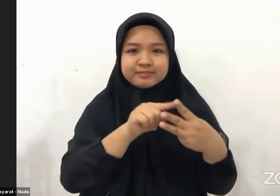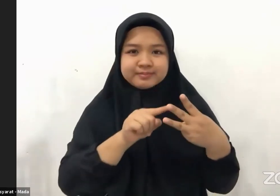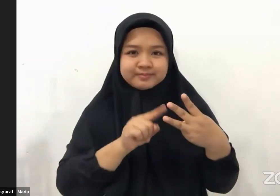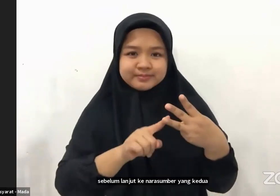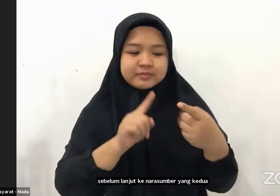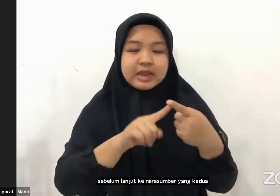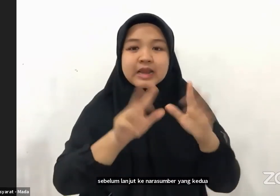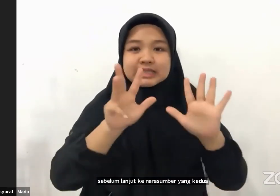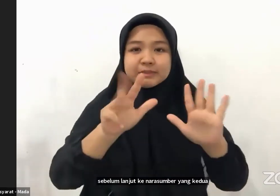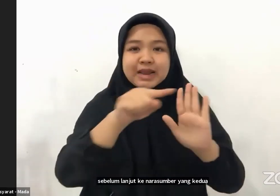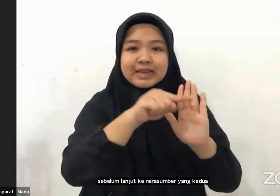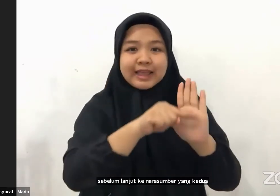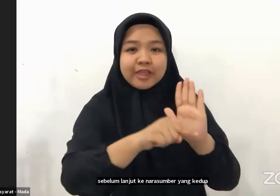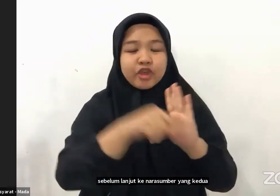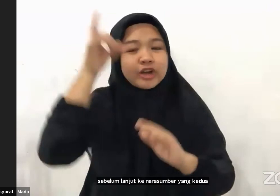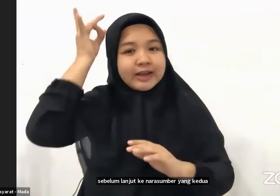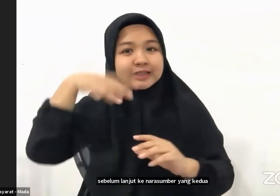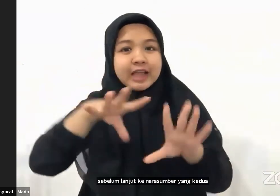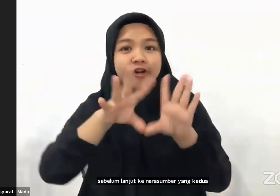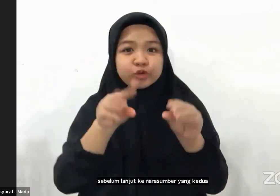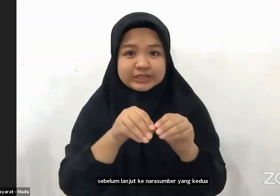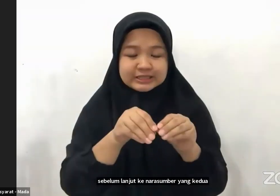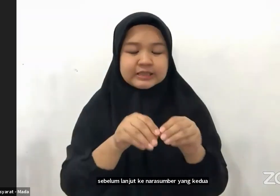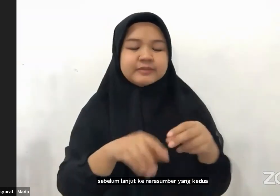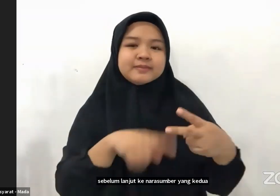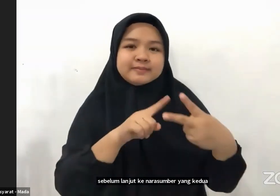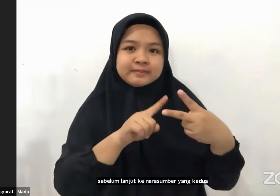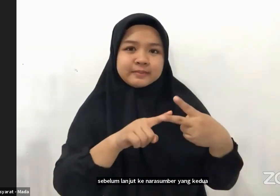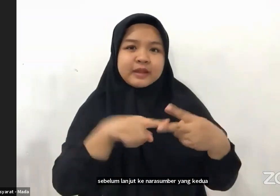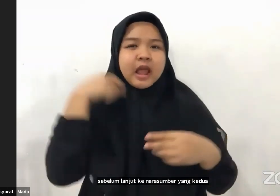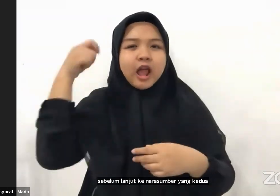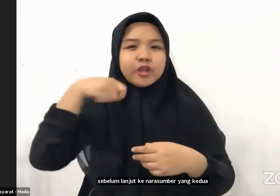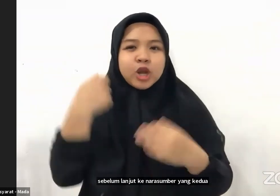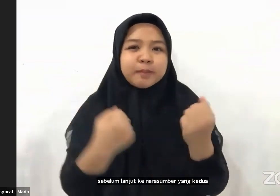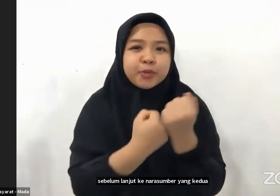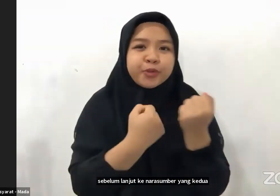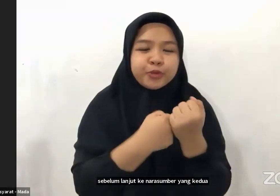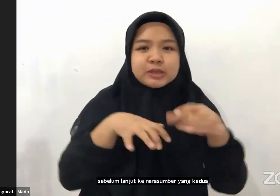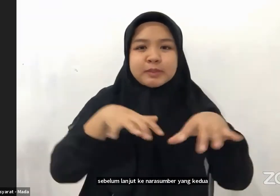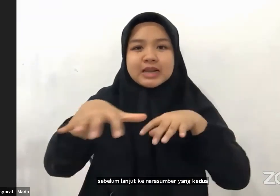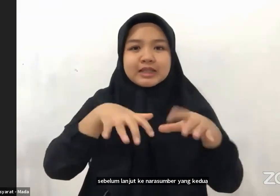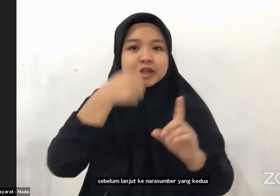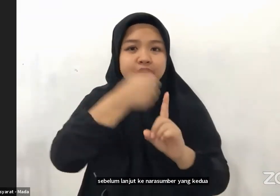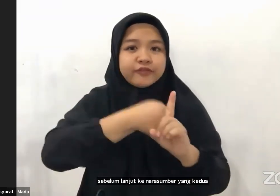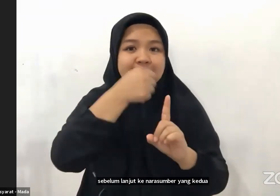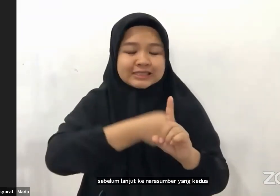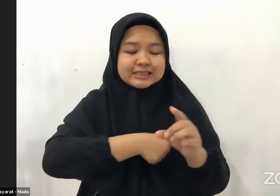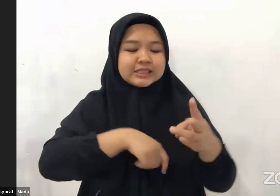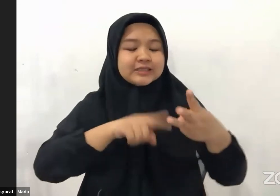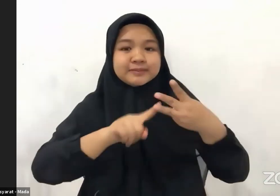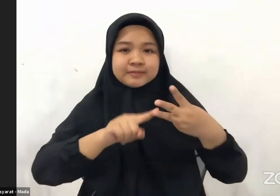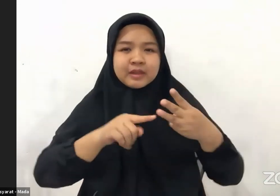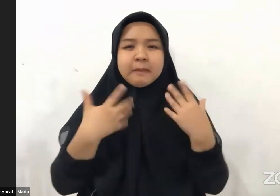9 indikator desa inklusi, kemudian yang kedua adalah aktor pendukung dan strategi advokasi, serta yang ketiga